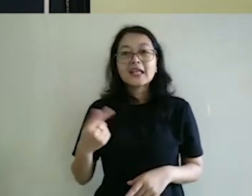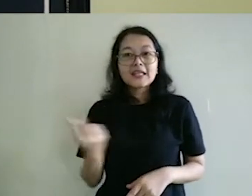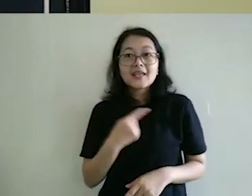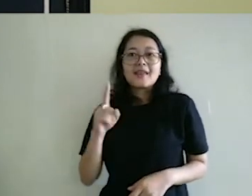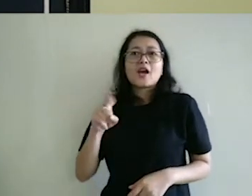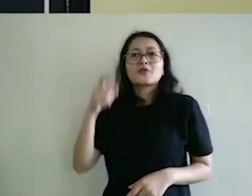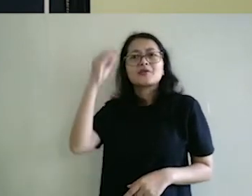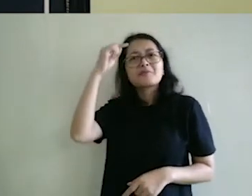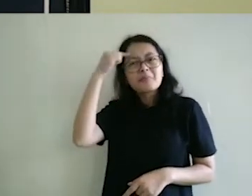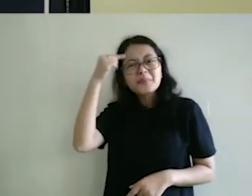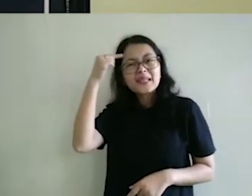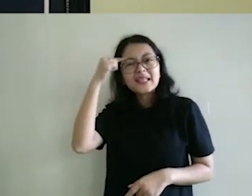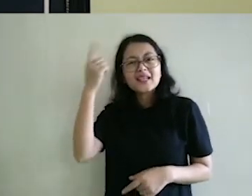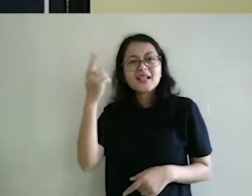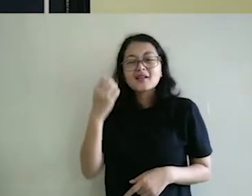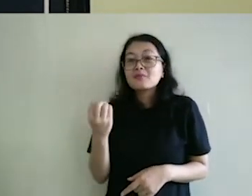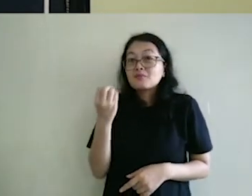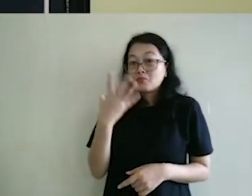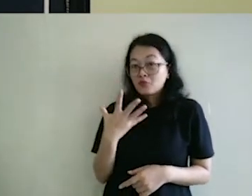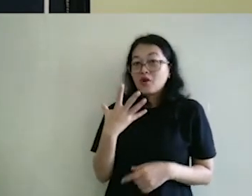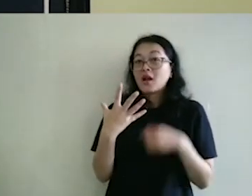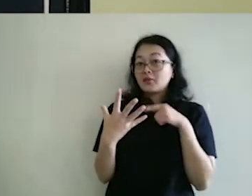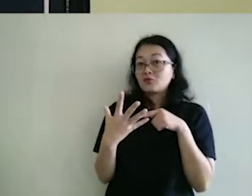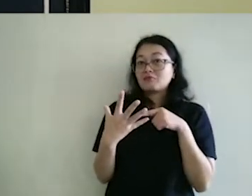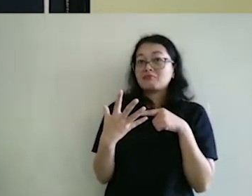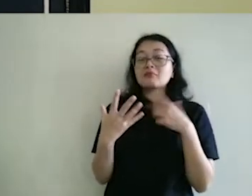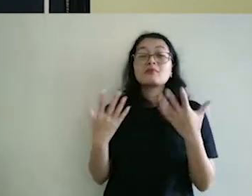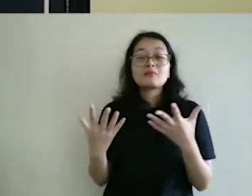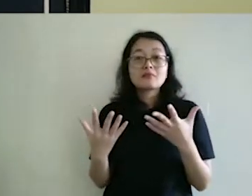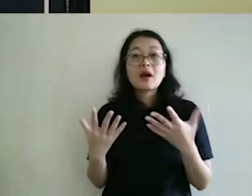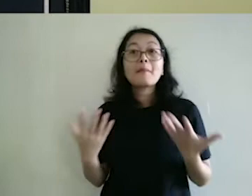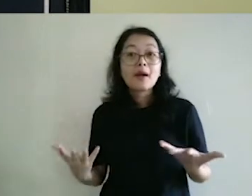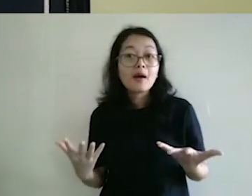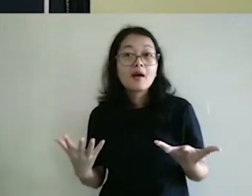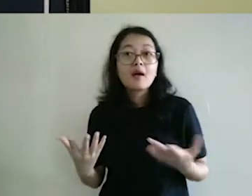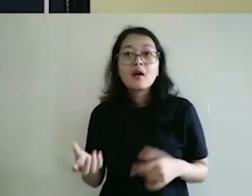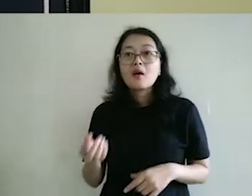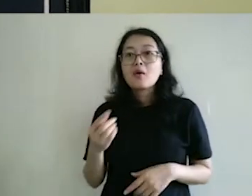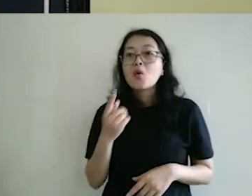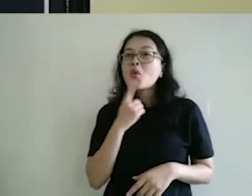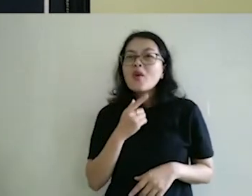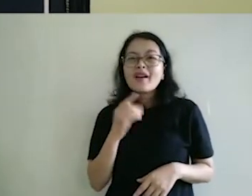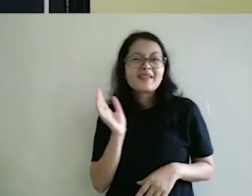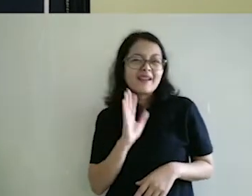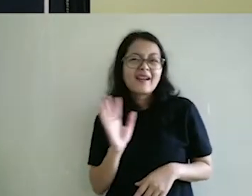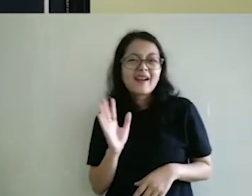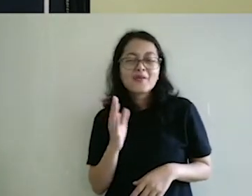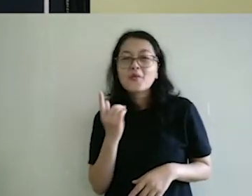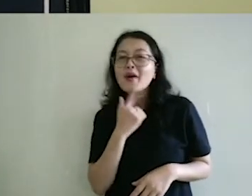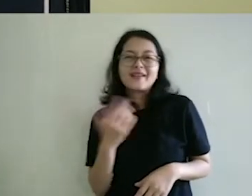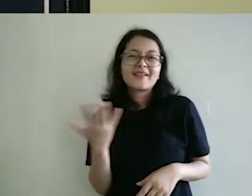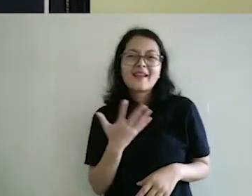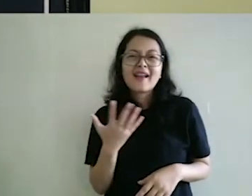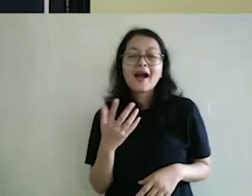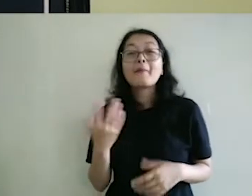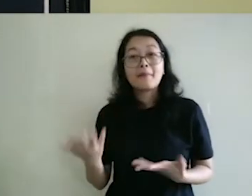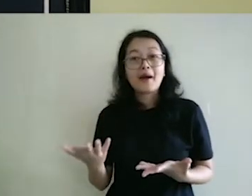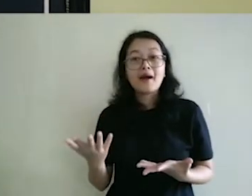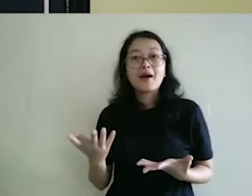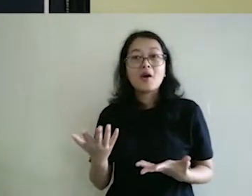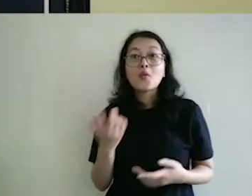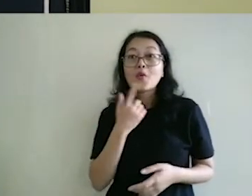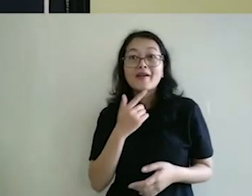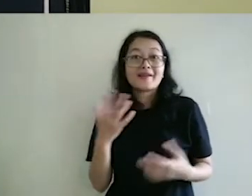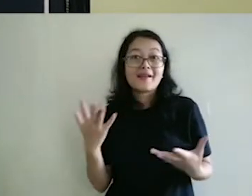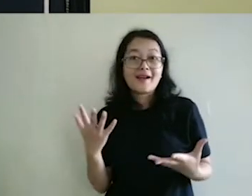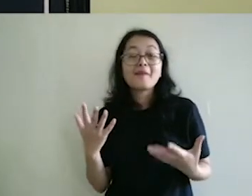kita berikan itu dan warna bunga yang kita akan berikan. Karena bunga itu sendiri unik. Saya